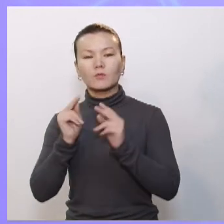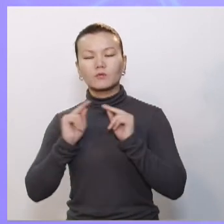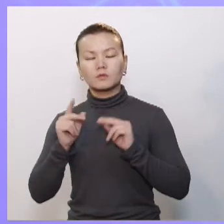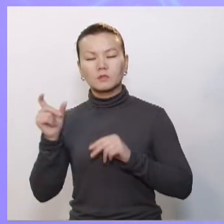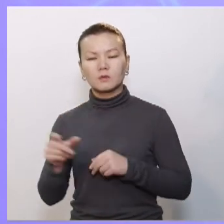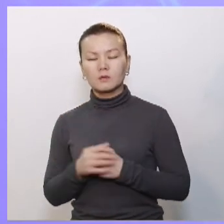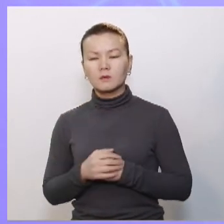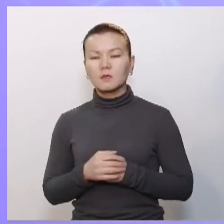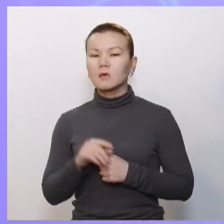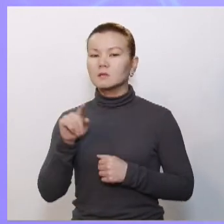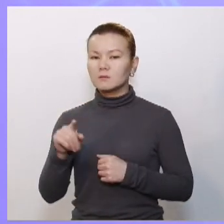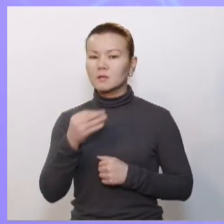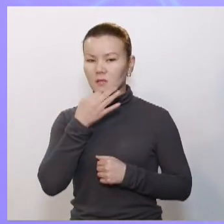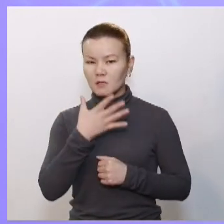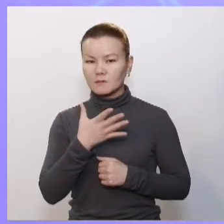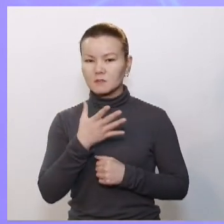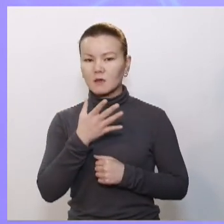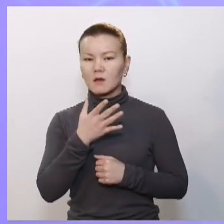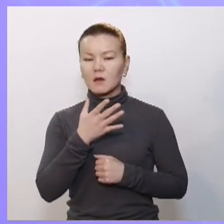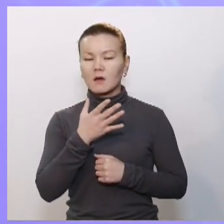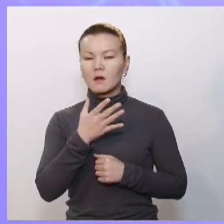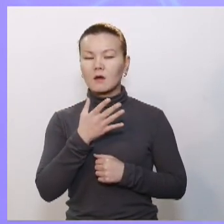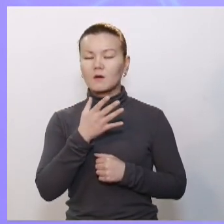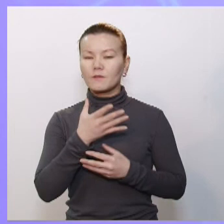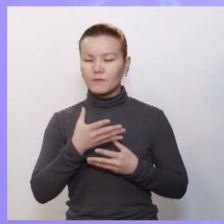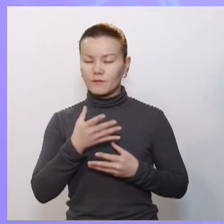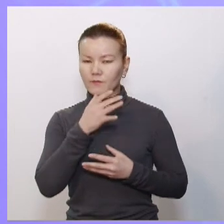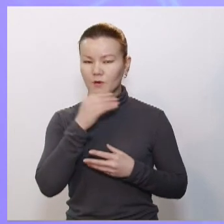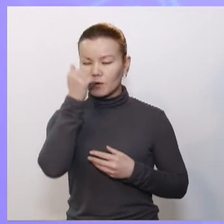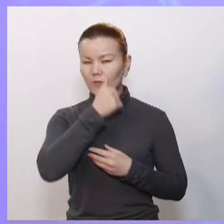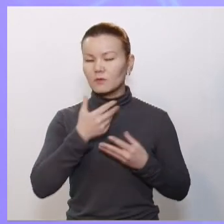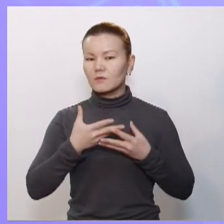Сага жаз мезгили жагабы? Эмне үчүн?